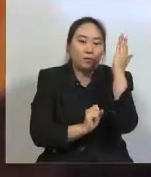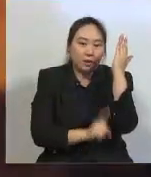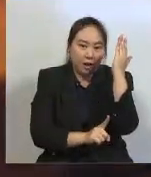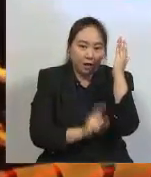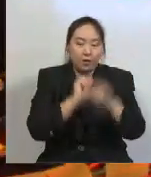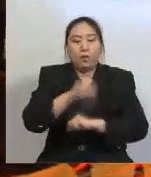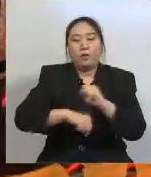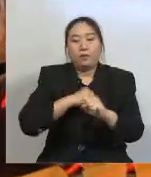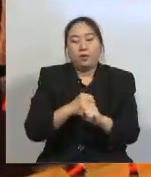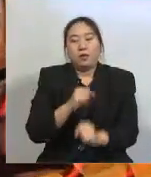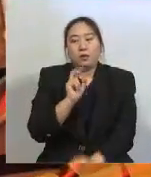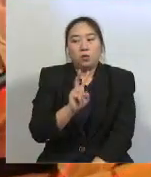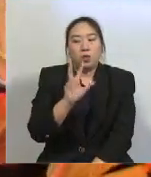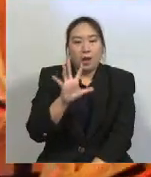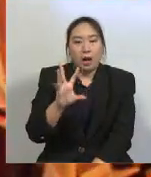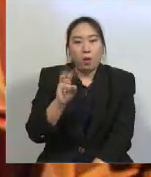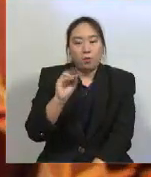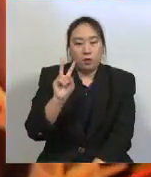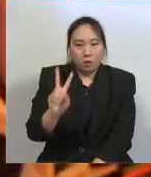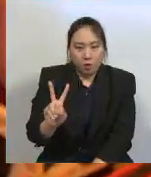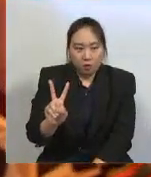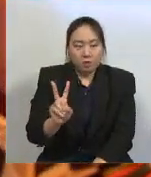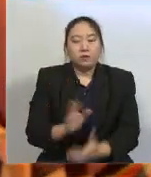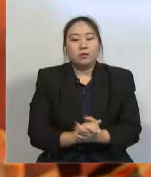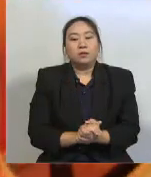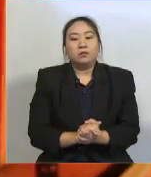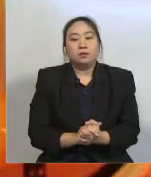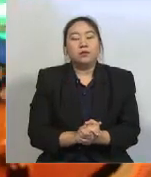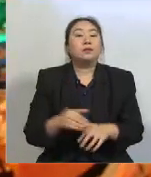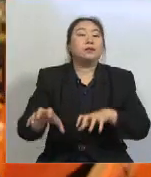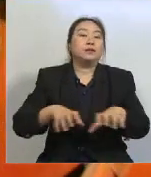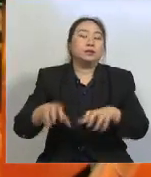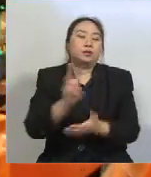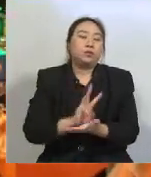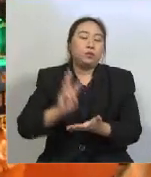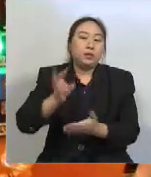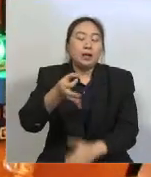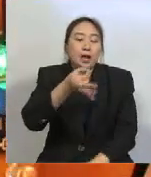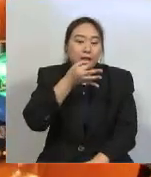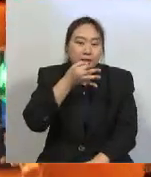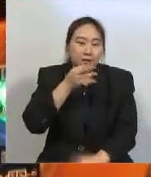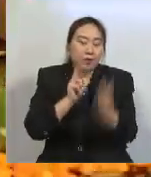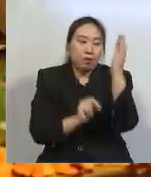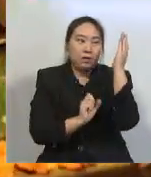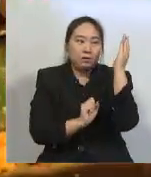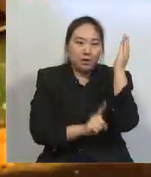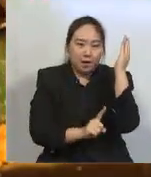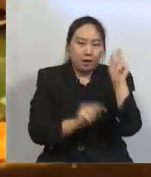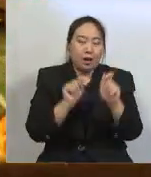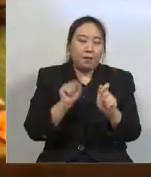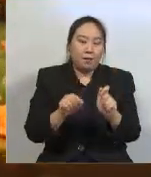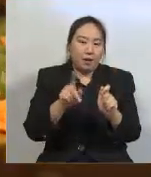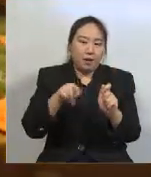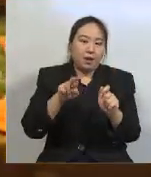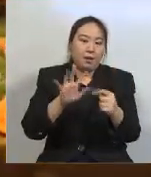ชประจำปีการศึกษา2562ซึ่งจัดขึ้นที่วิทยาลัยการอาชีพนครศรีธรรมราชอำเภอ